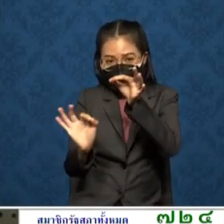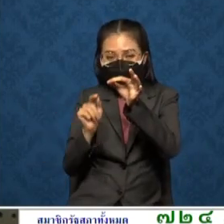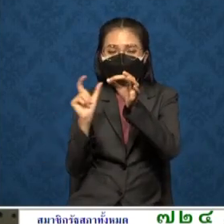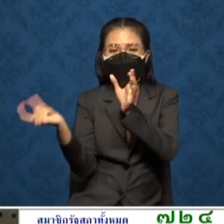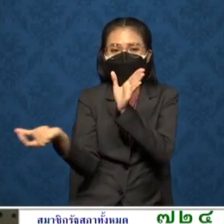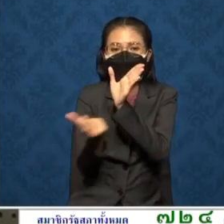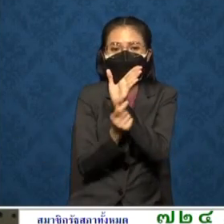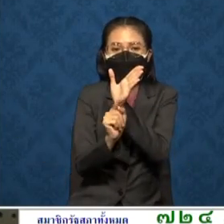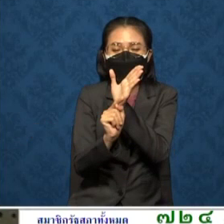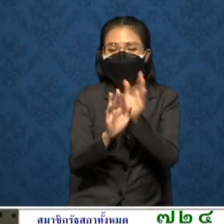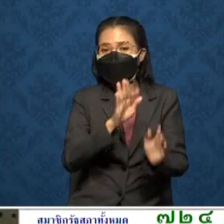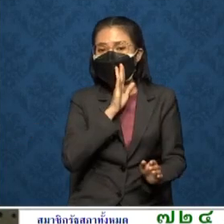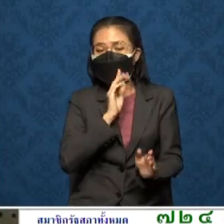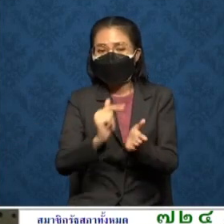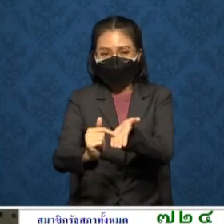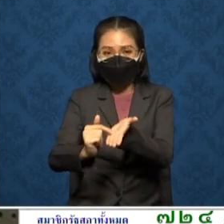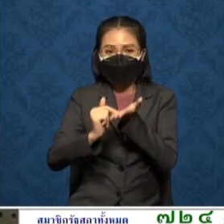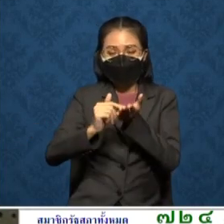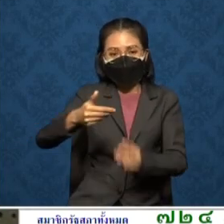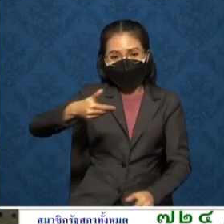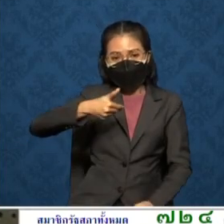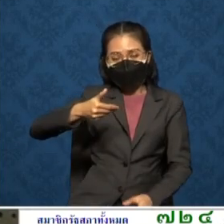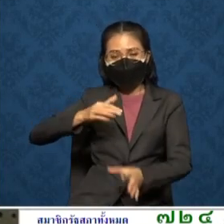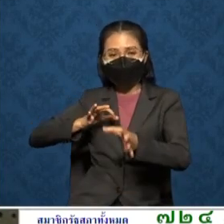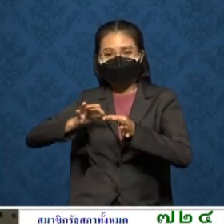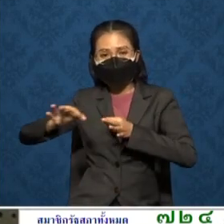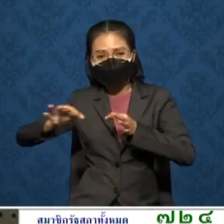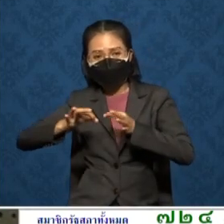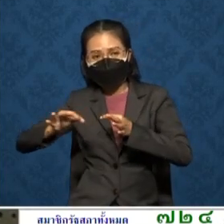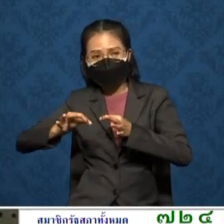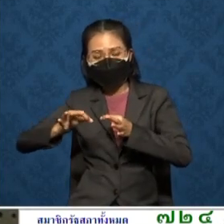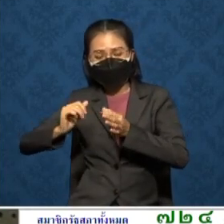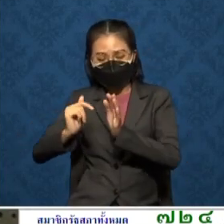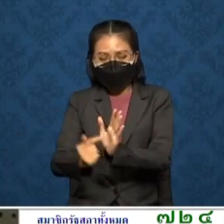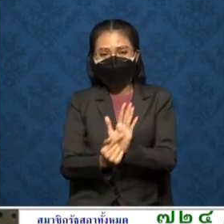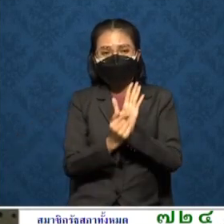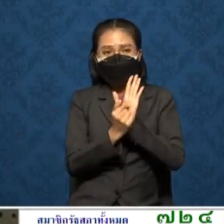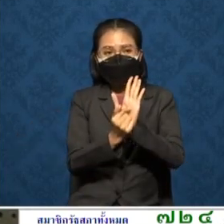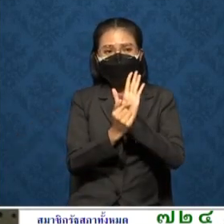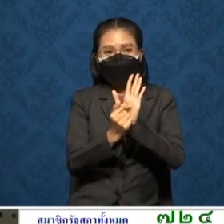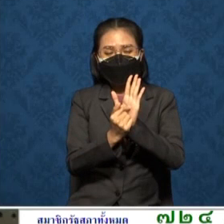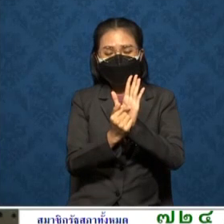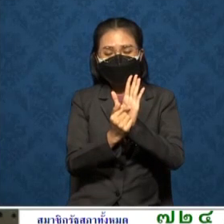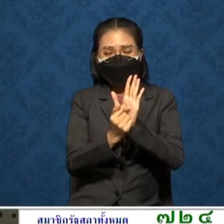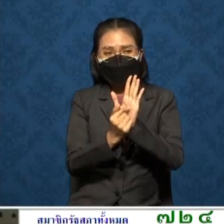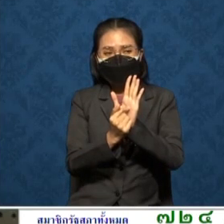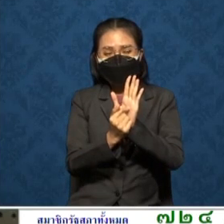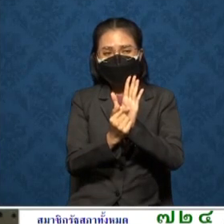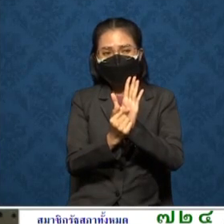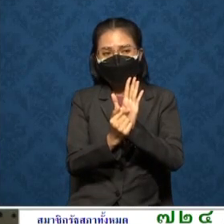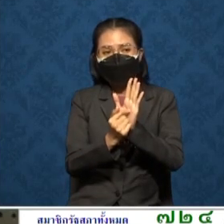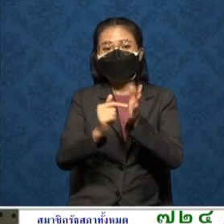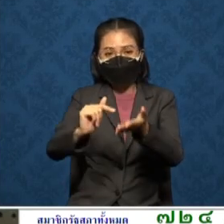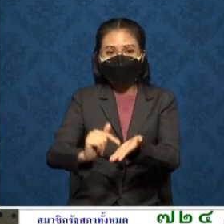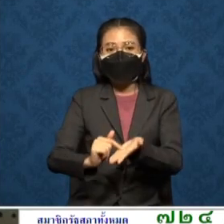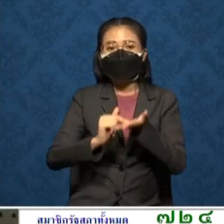ถ้าเป็นการยื่นคำร้องขอแปรยติอย่างที่ท่านเลิศรัตน์ได้ยกตัวอย่างนั้นให้สามารถยื่น